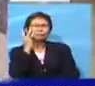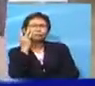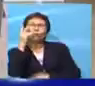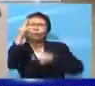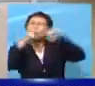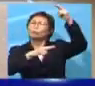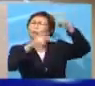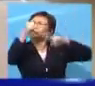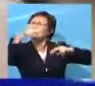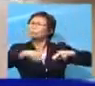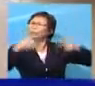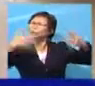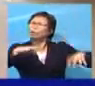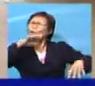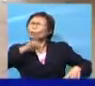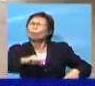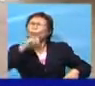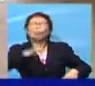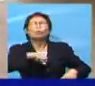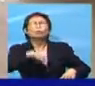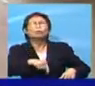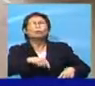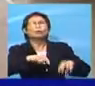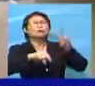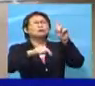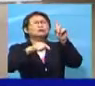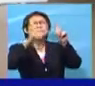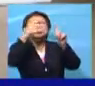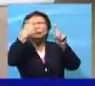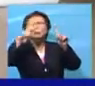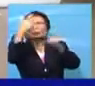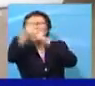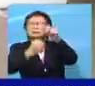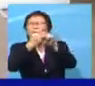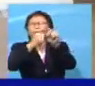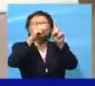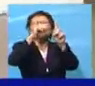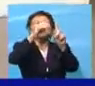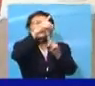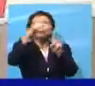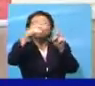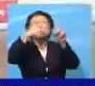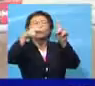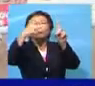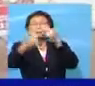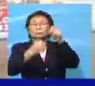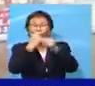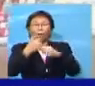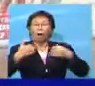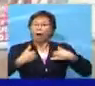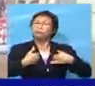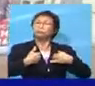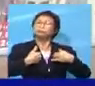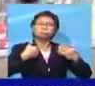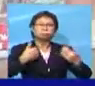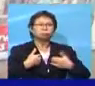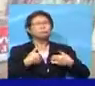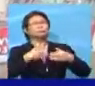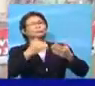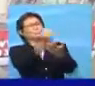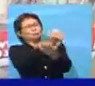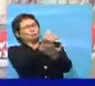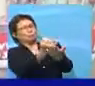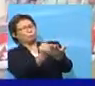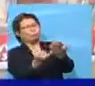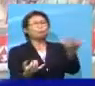ini telah pun berusia 113 tahun. Masih lagi mengekalkan ciri-ciri yang juga si dibina reka bentuk